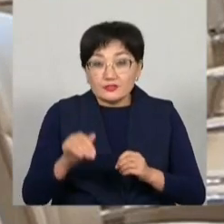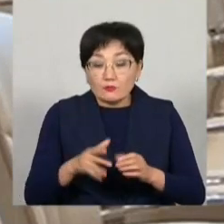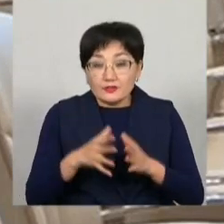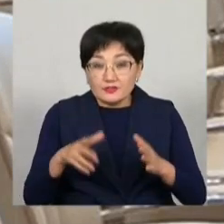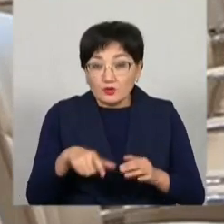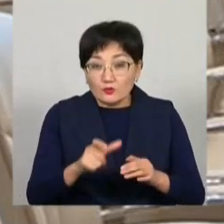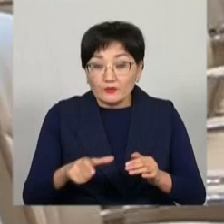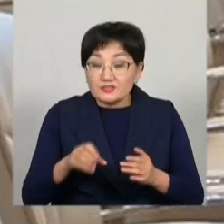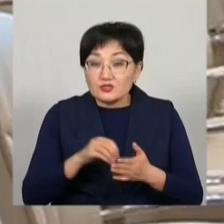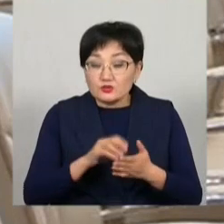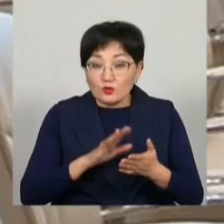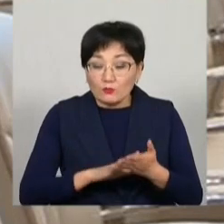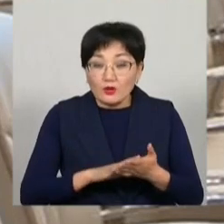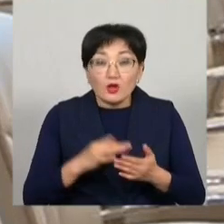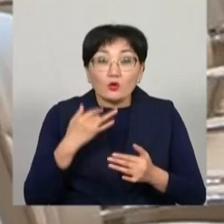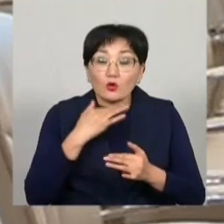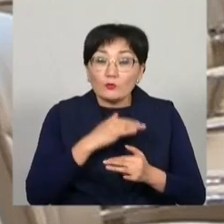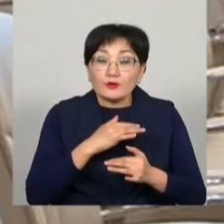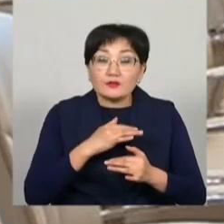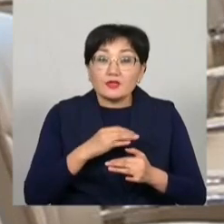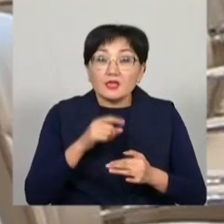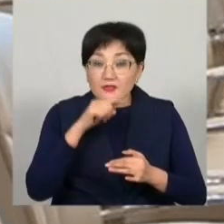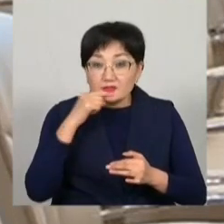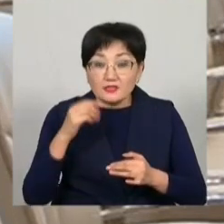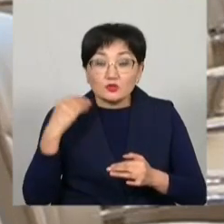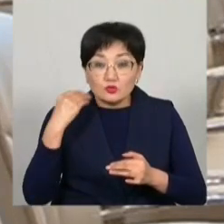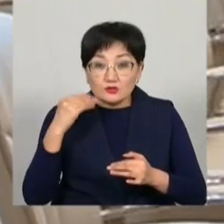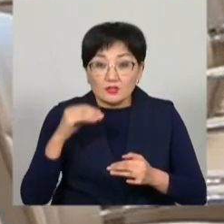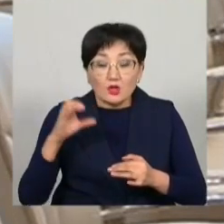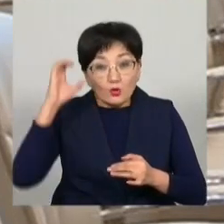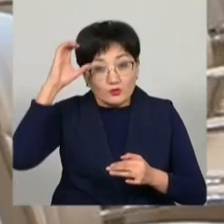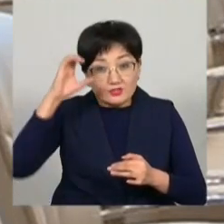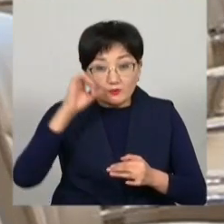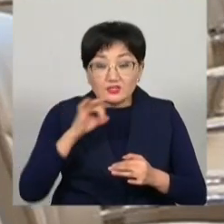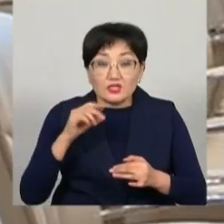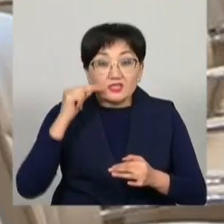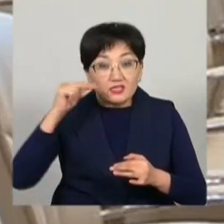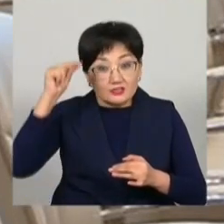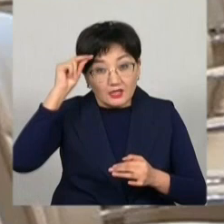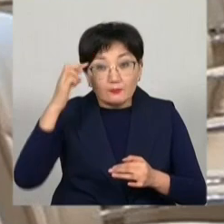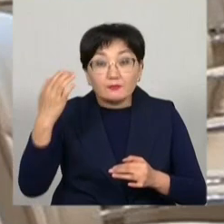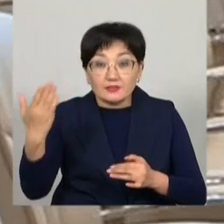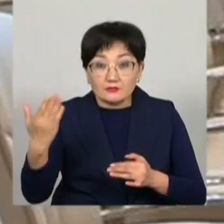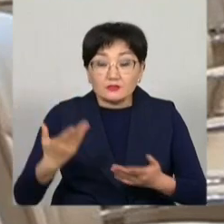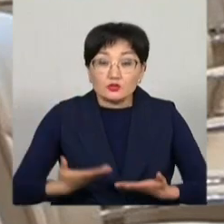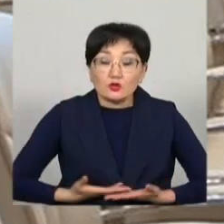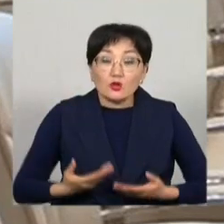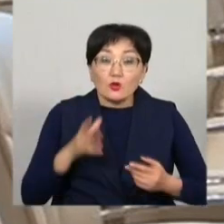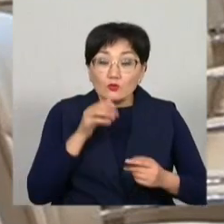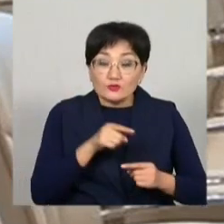азамат тіркелген, оның басым бөлігі Ресей, Түркия, Өзбекстан және Қытай елдерінде. Осы